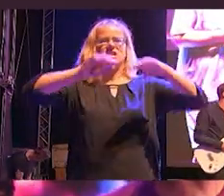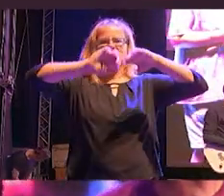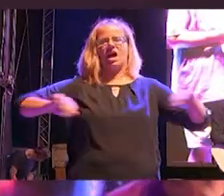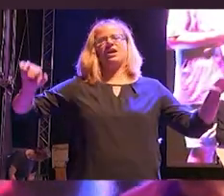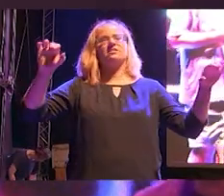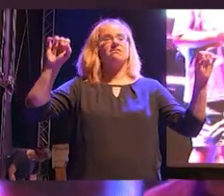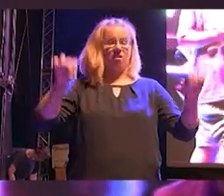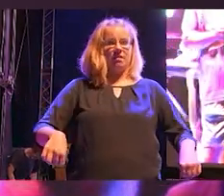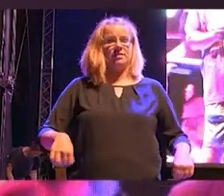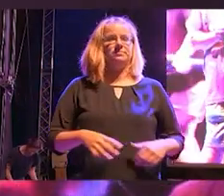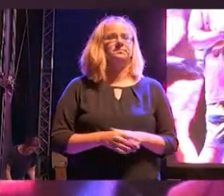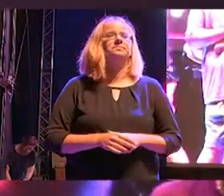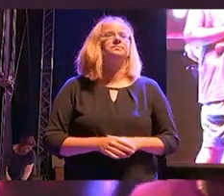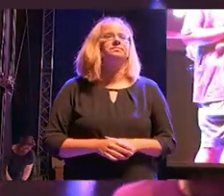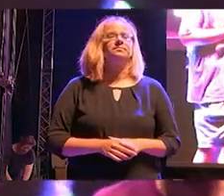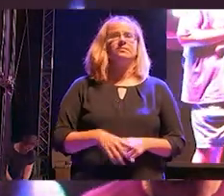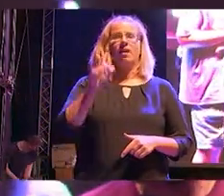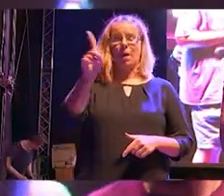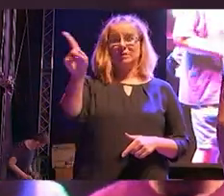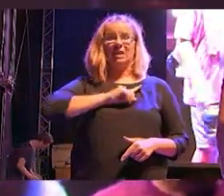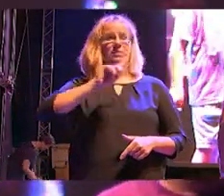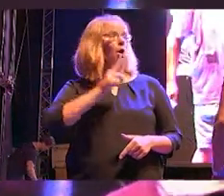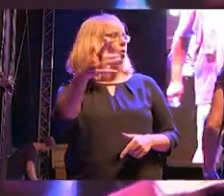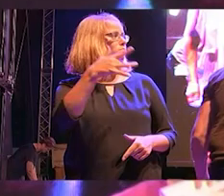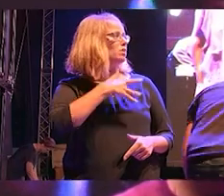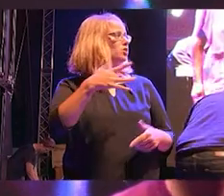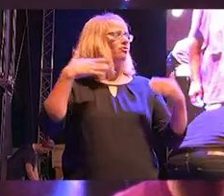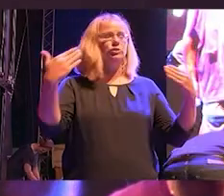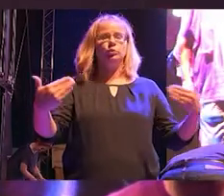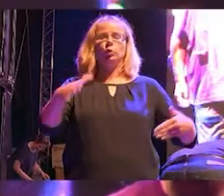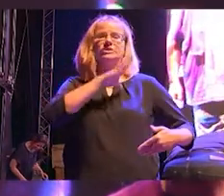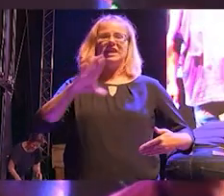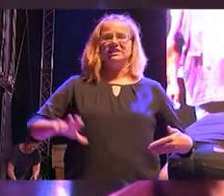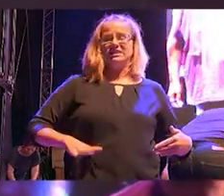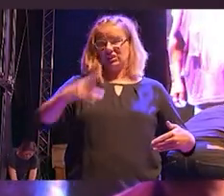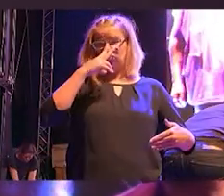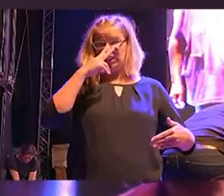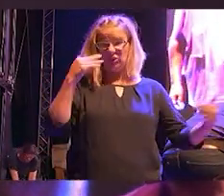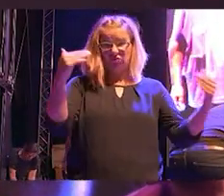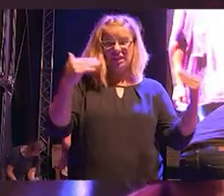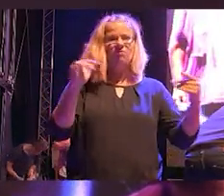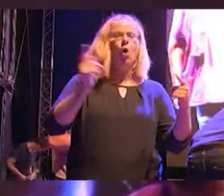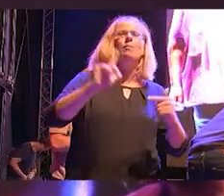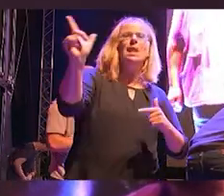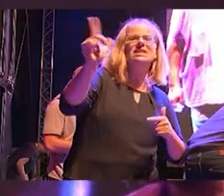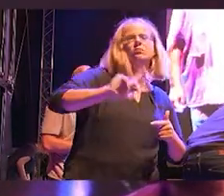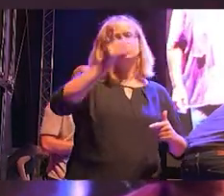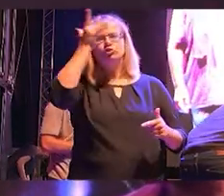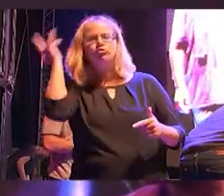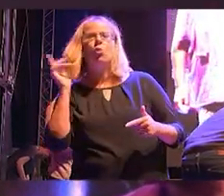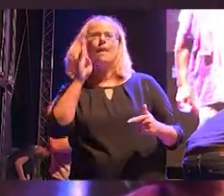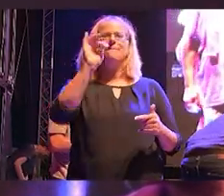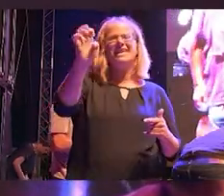Ich bin aber auch hier als Betroffener der sächsischen Verhältnisse. Denn Lesben, Schwule,